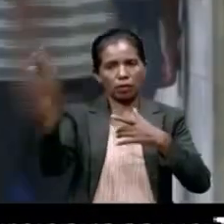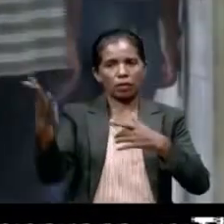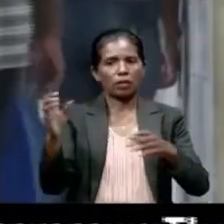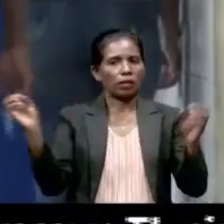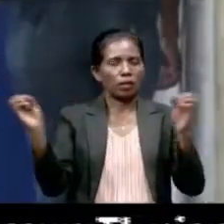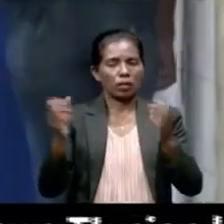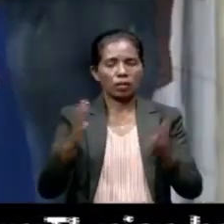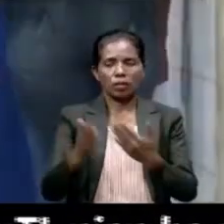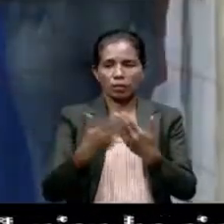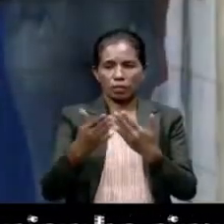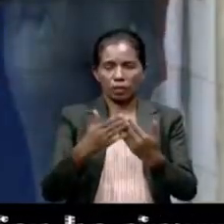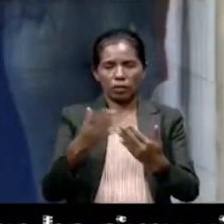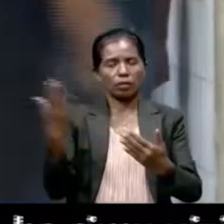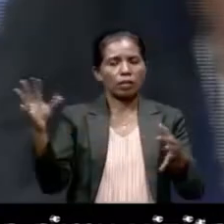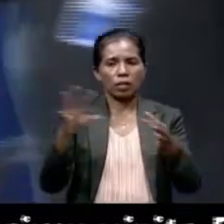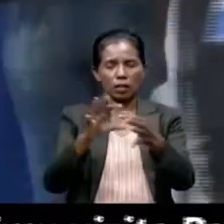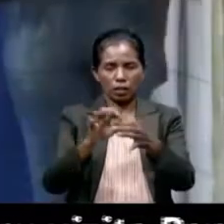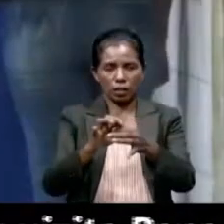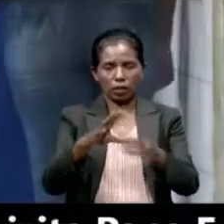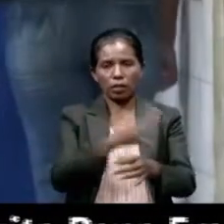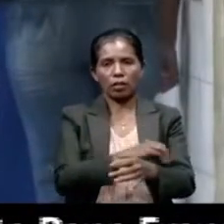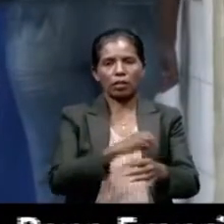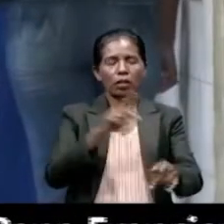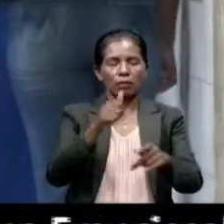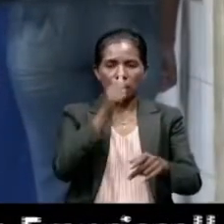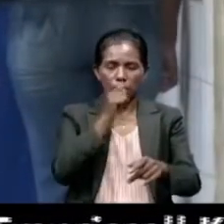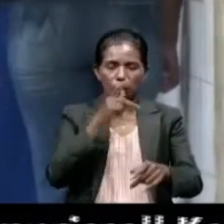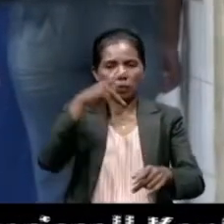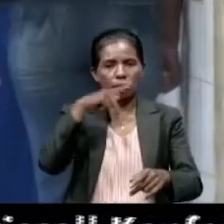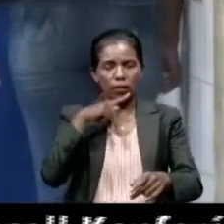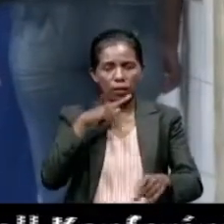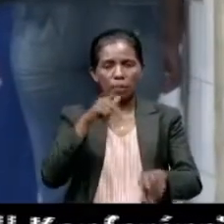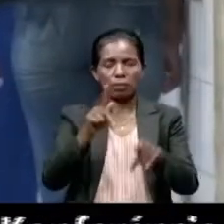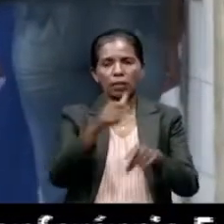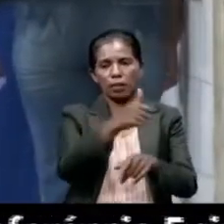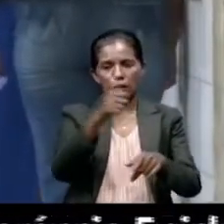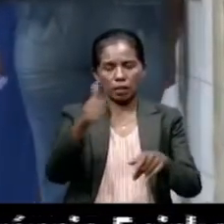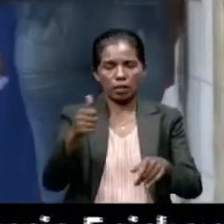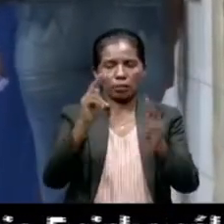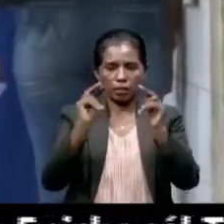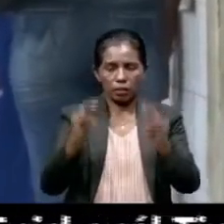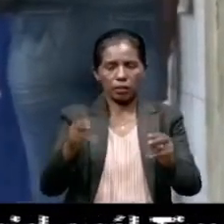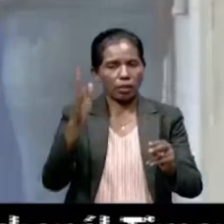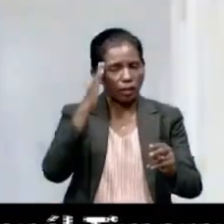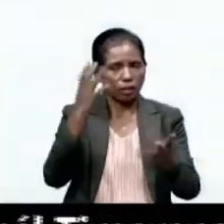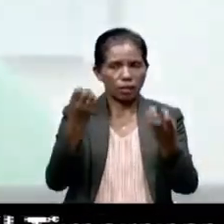os fácil tamba iha ligação ho privacidade em idenien nebe precisa meios para.